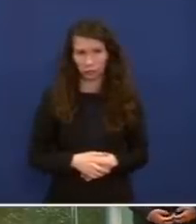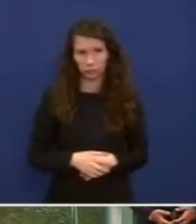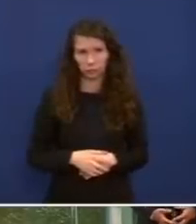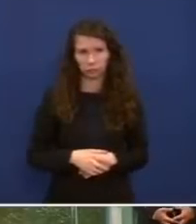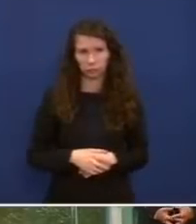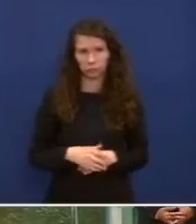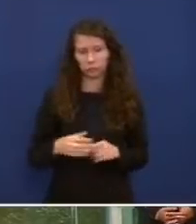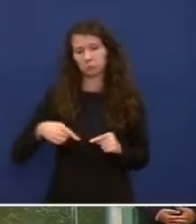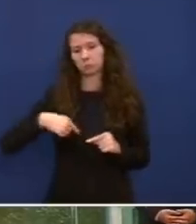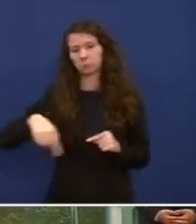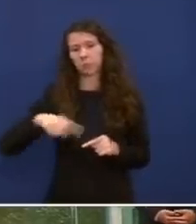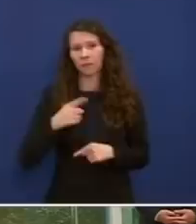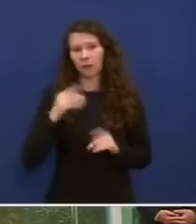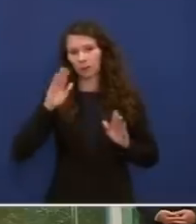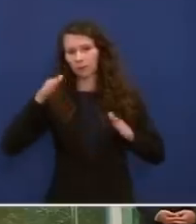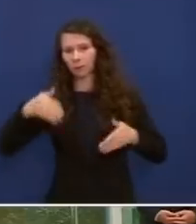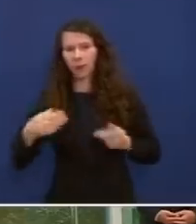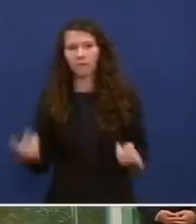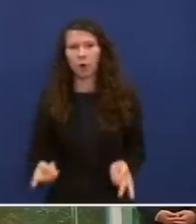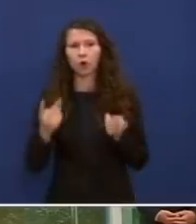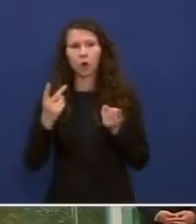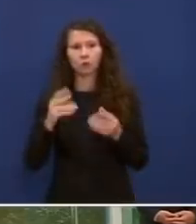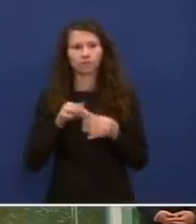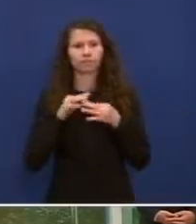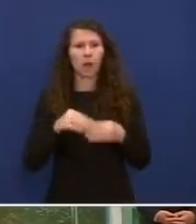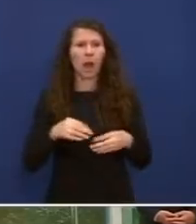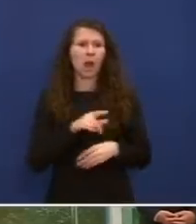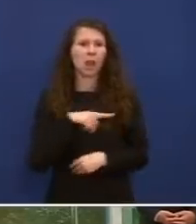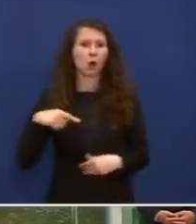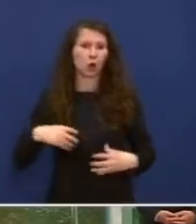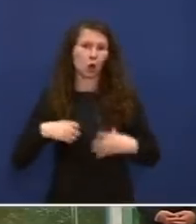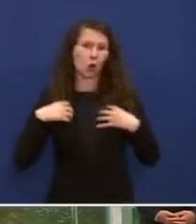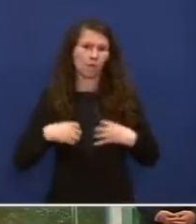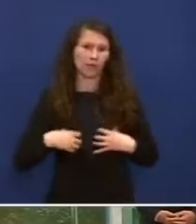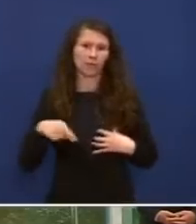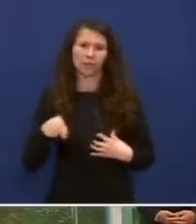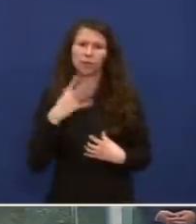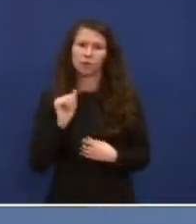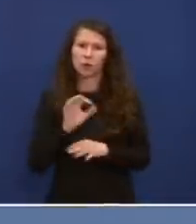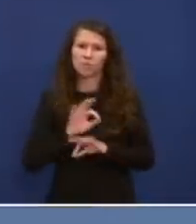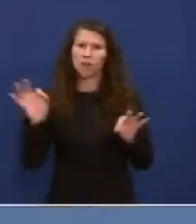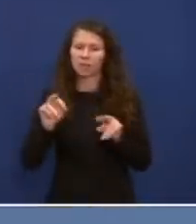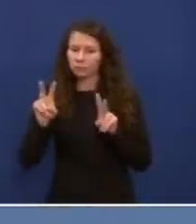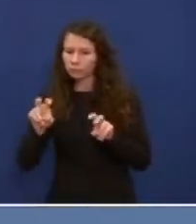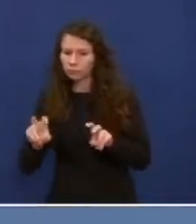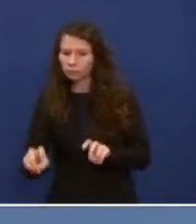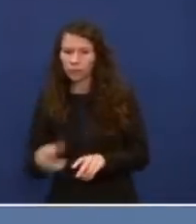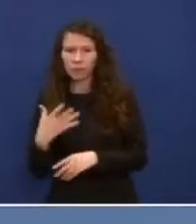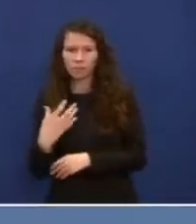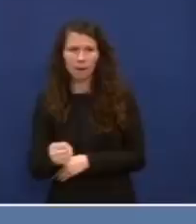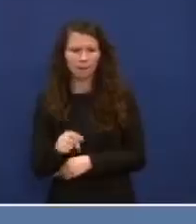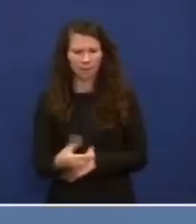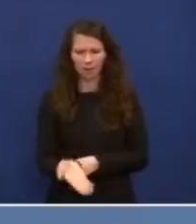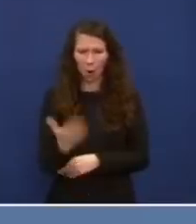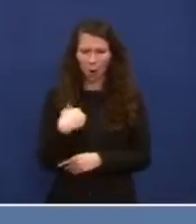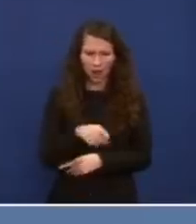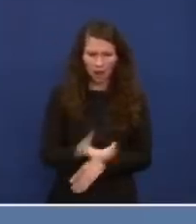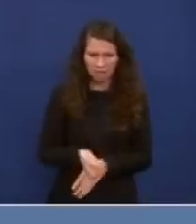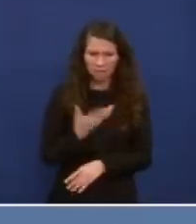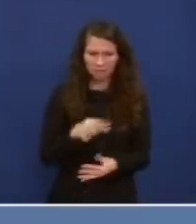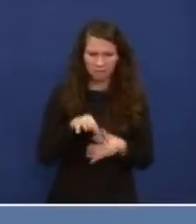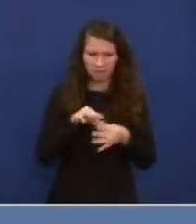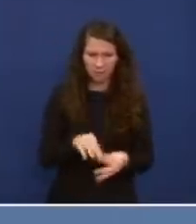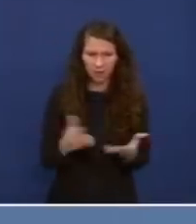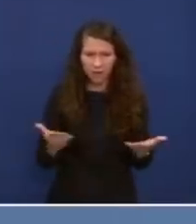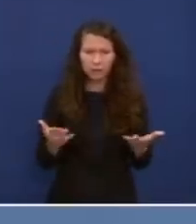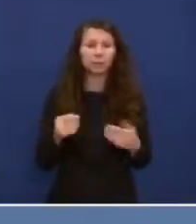mit einer Förderung beschäftigen, um Long-Covid noch mal besser zu entschlüsseln, worauf es zurückzuführen ist. Aber auch die